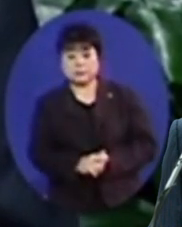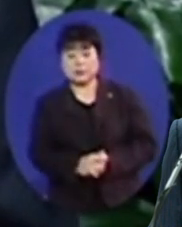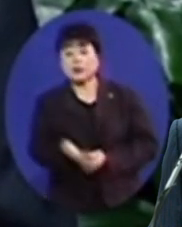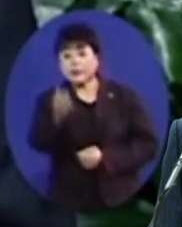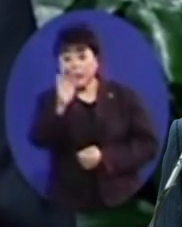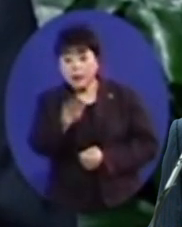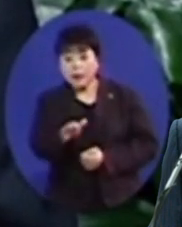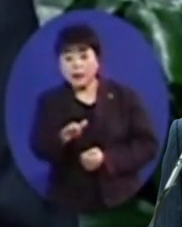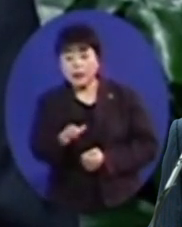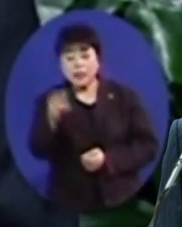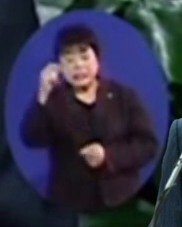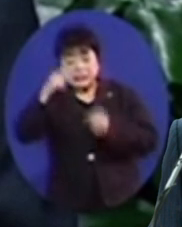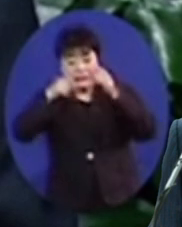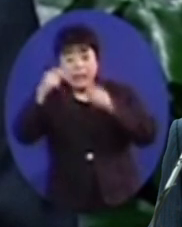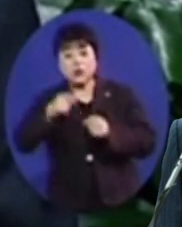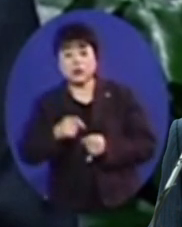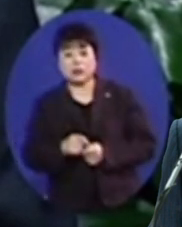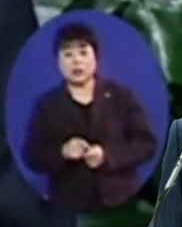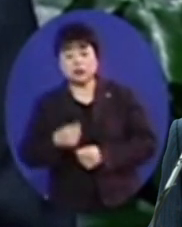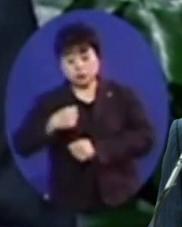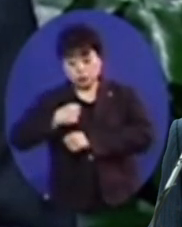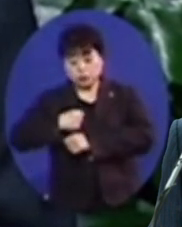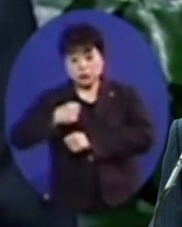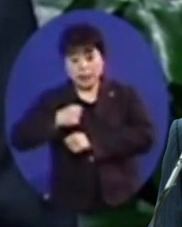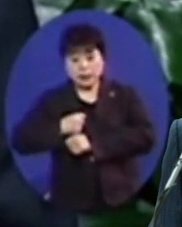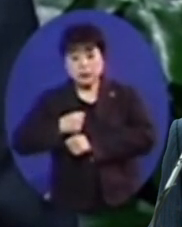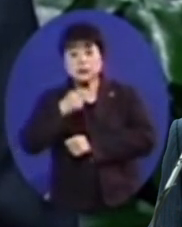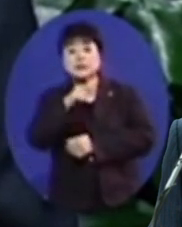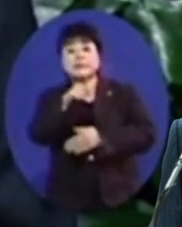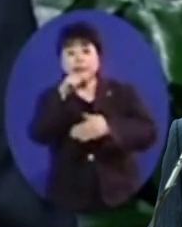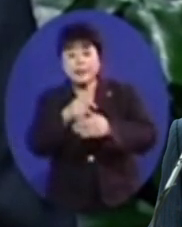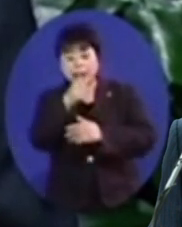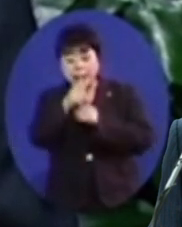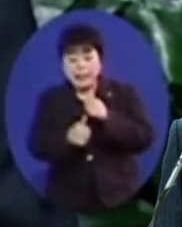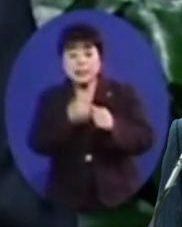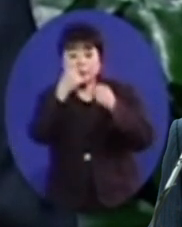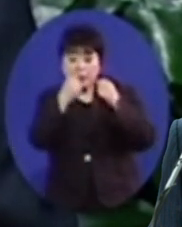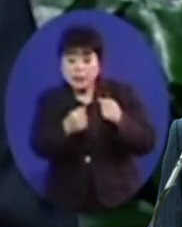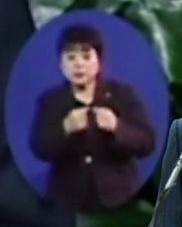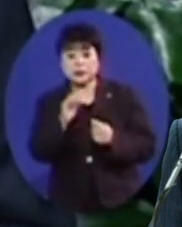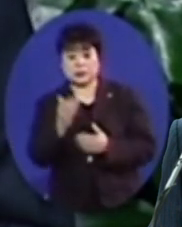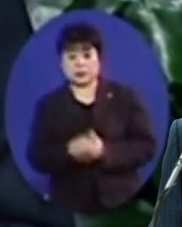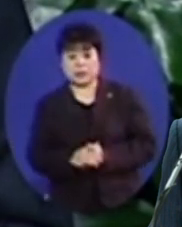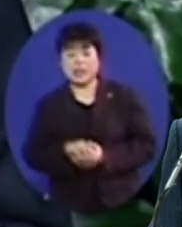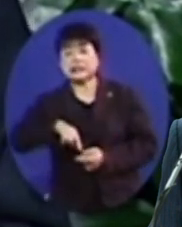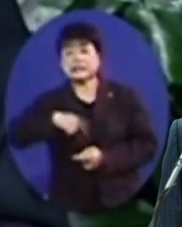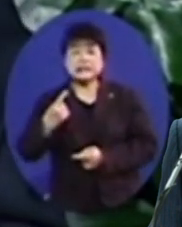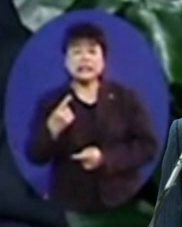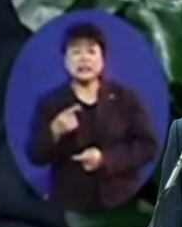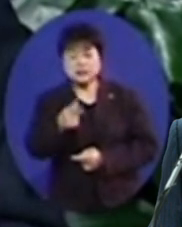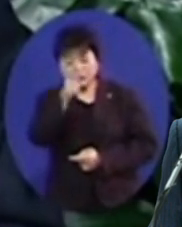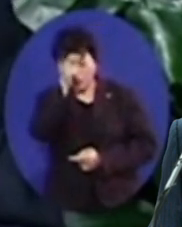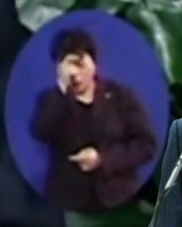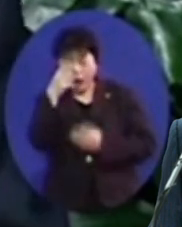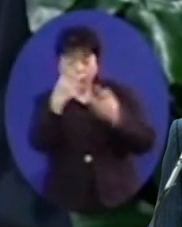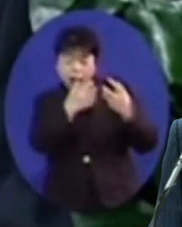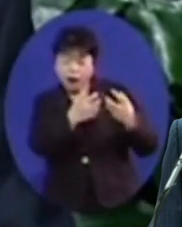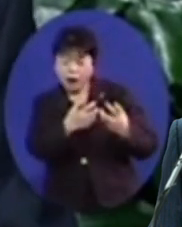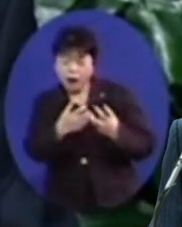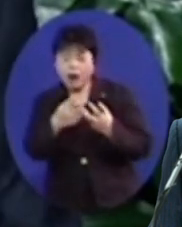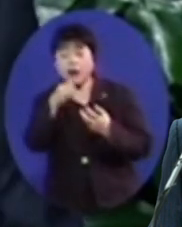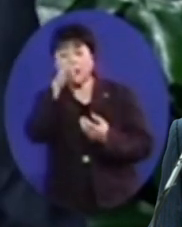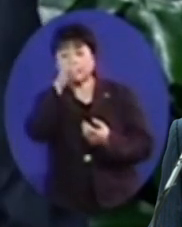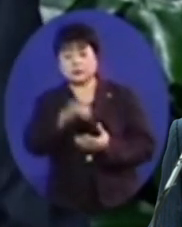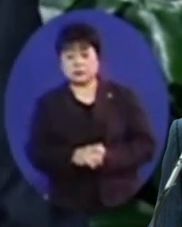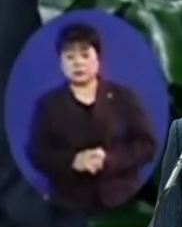그런데 사울과 그 군대는 그들 마음속에 하나님이 계셔야 될 것인데 자아가 꽉 들어차 있습니다. 자기 자신,